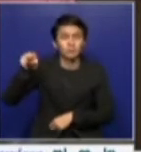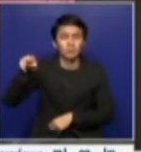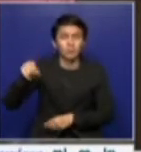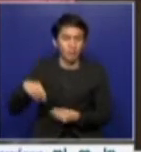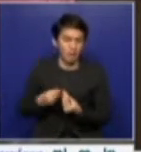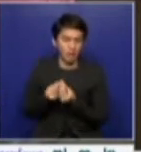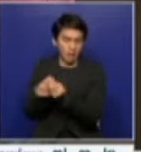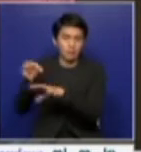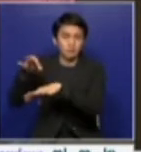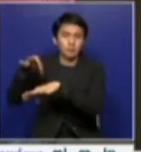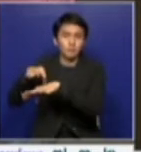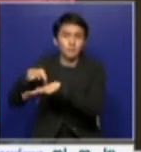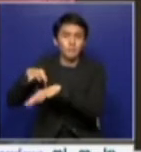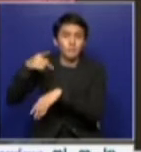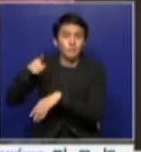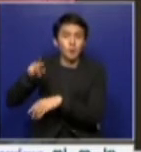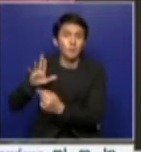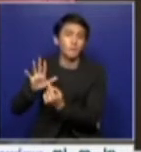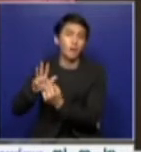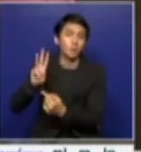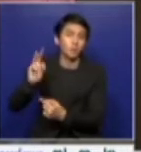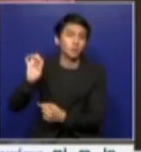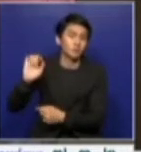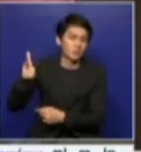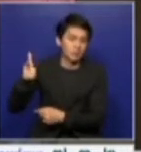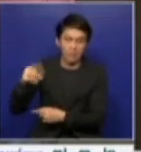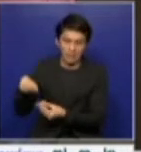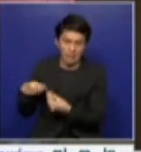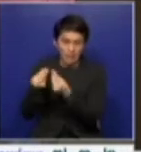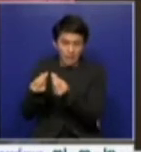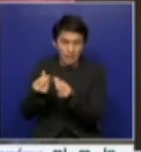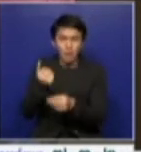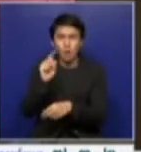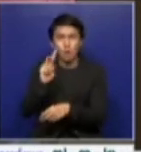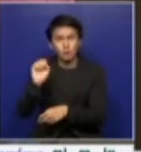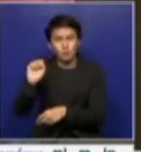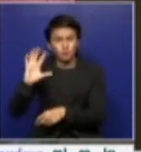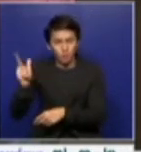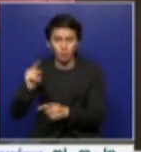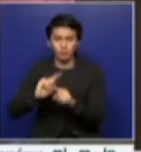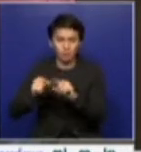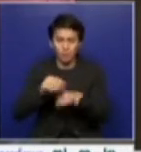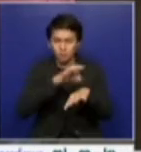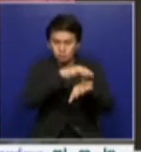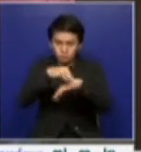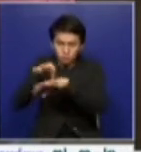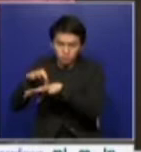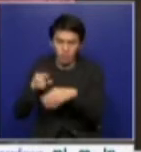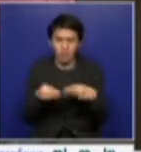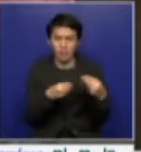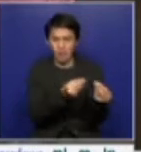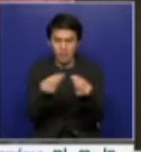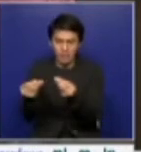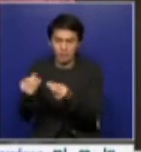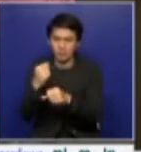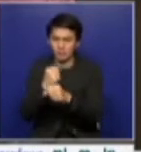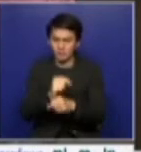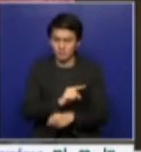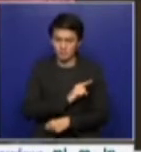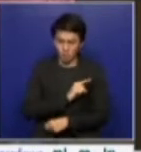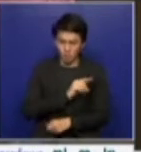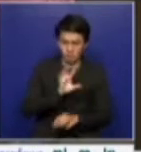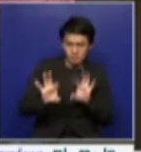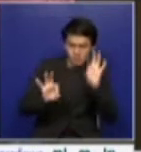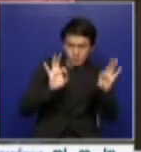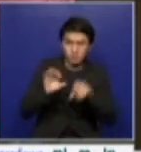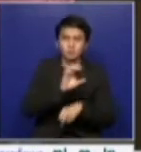ประวิทย์วงษ์สุวรรณและคอยช่วยอีกหลายท่านเป็นผู้คัดสรรสมาชิกวุฒิสภาซึ่ง